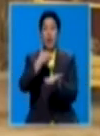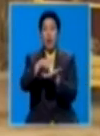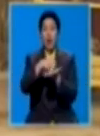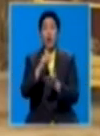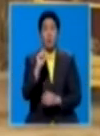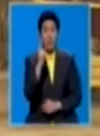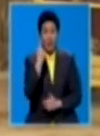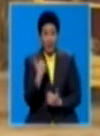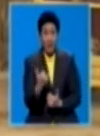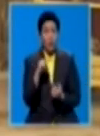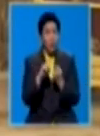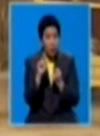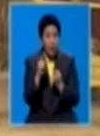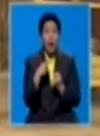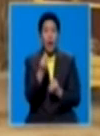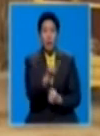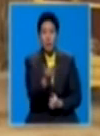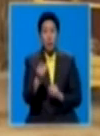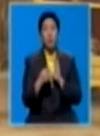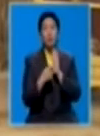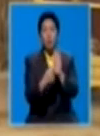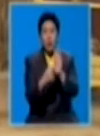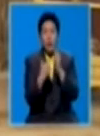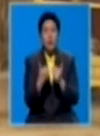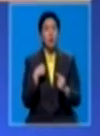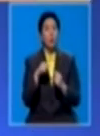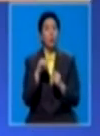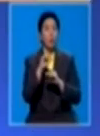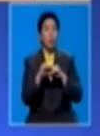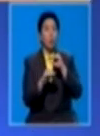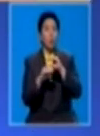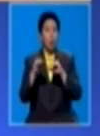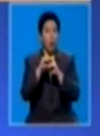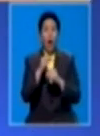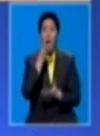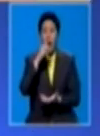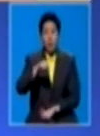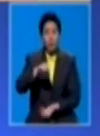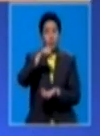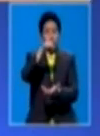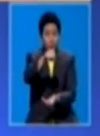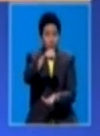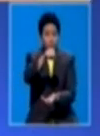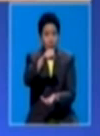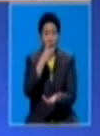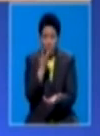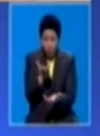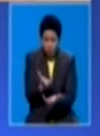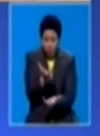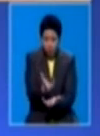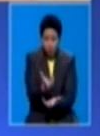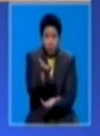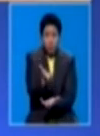กครั้งและขอให้พวกเราทุกคนได้ยึดถือเป็นแบบอย่างนะครับได้แก่โครงการผูกเป็นตัวข้าวตามที่ผมได้เคยกล่าวไว้ในราย